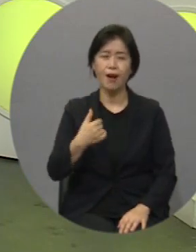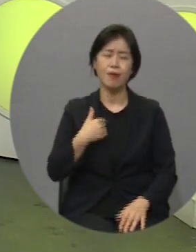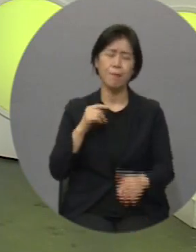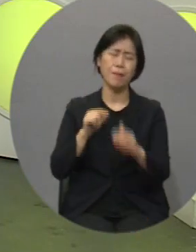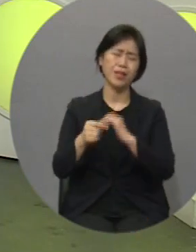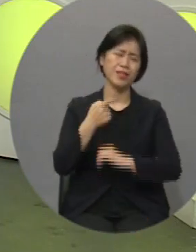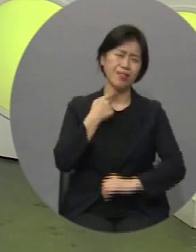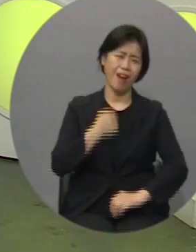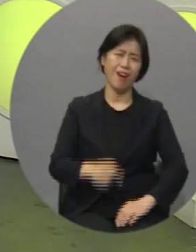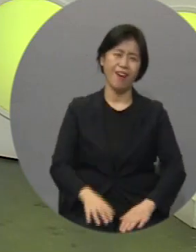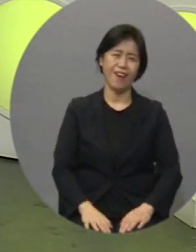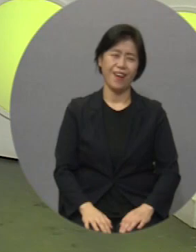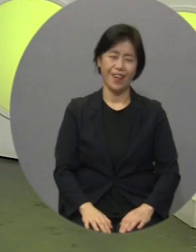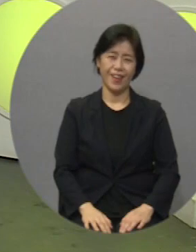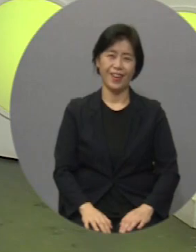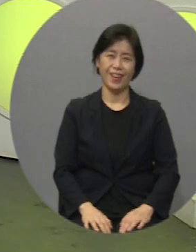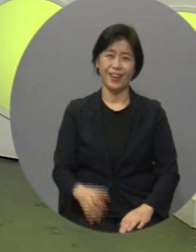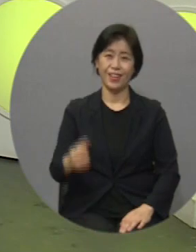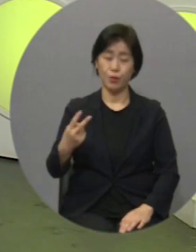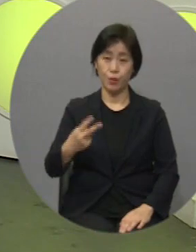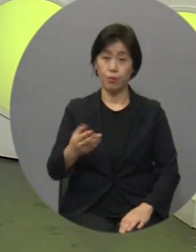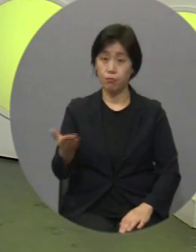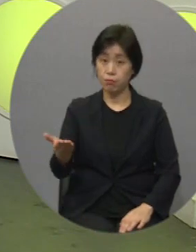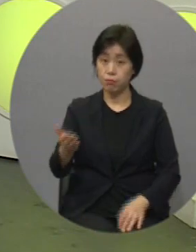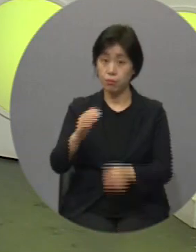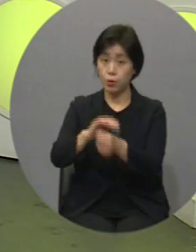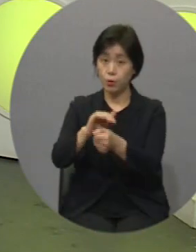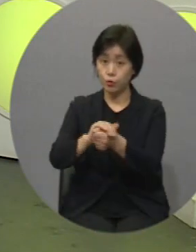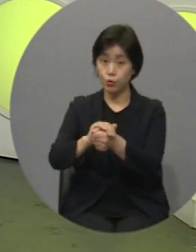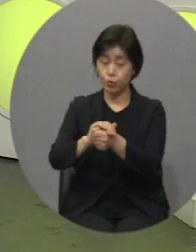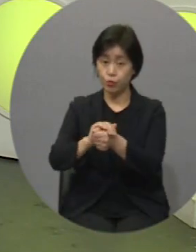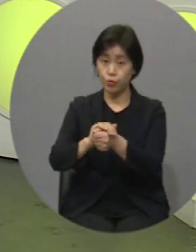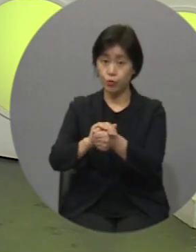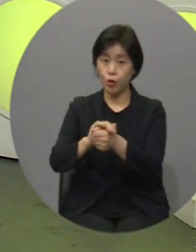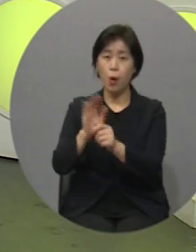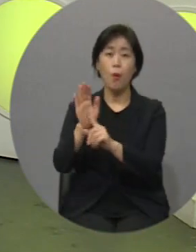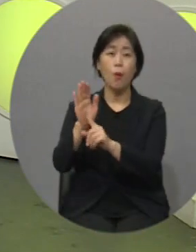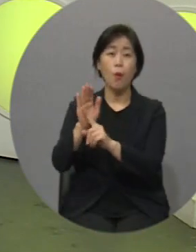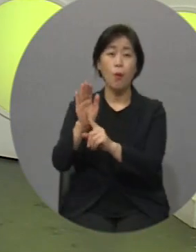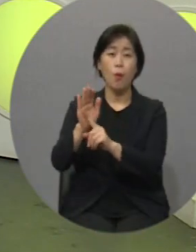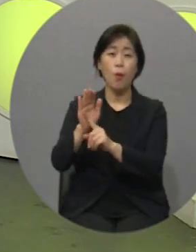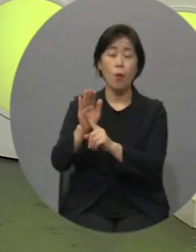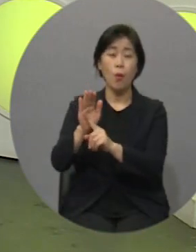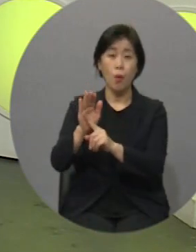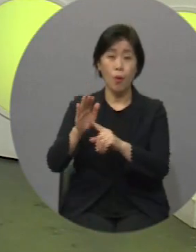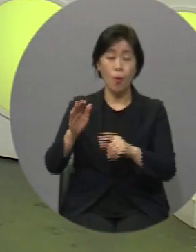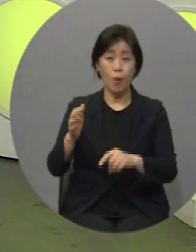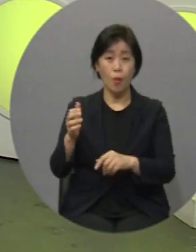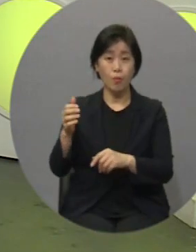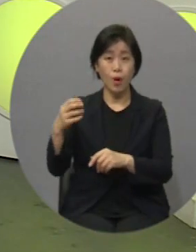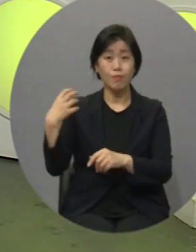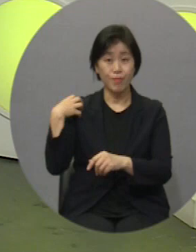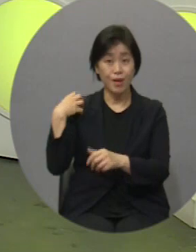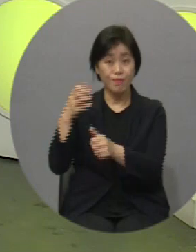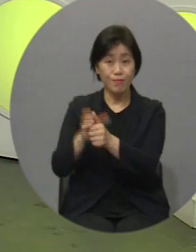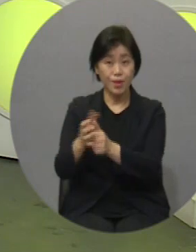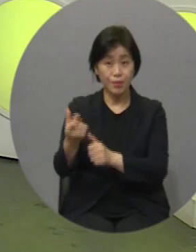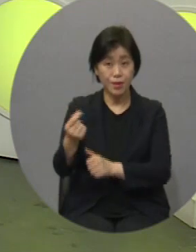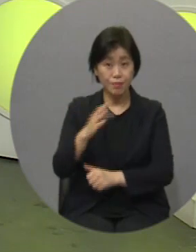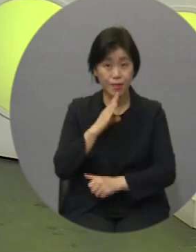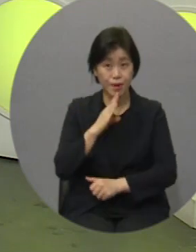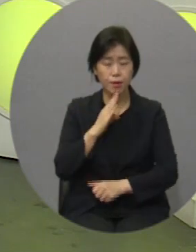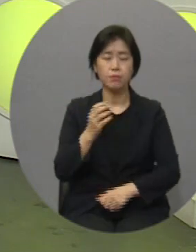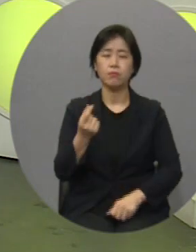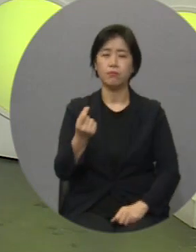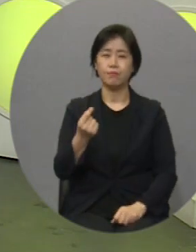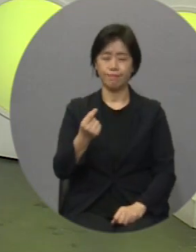아, 글쎄요. 우리 또 경주의 홍보대사시죠? 네. 와, 그래서. 경주는 자랑할 거리가 너무 많아요. 네, 그래요. 네, 거기만